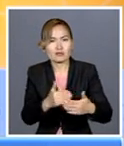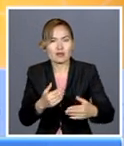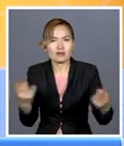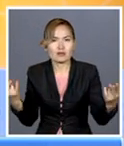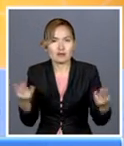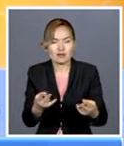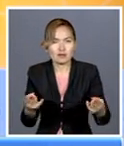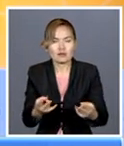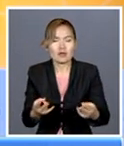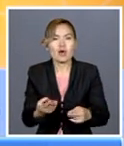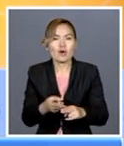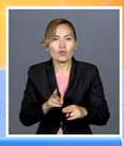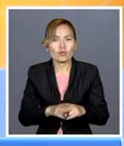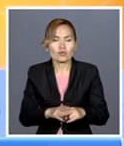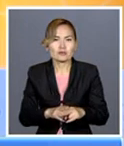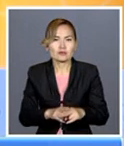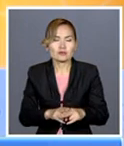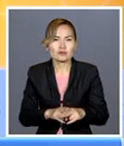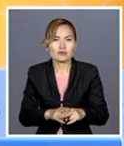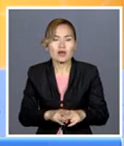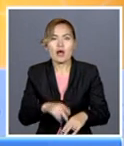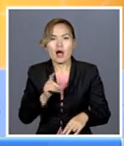адамдар көп ұзаққа